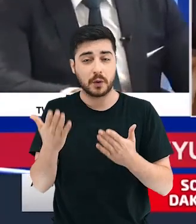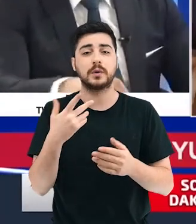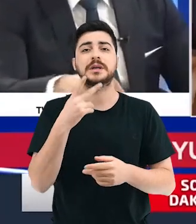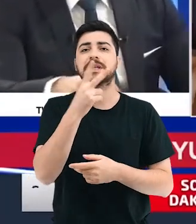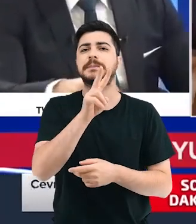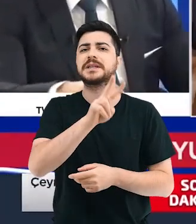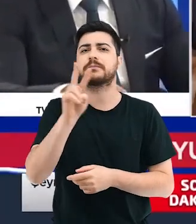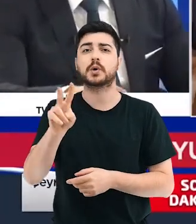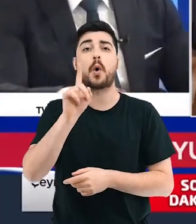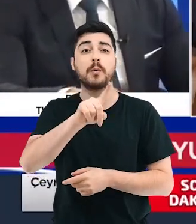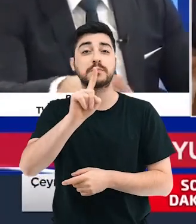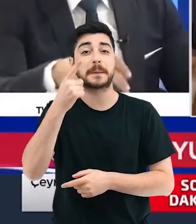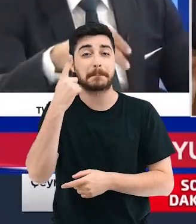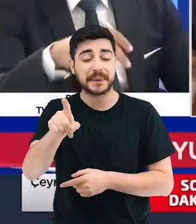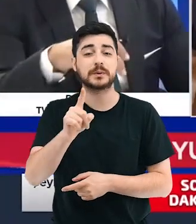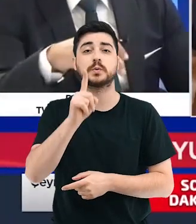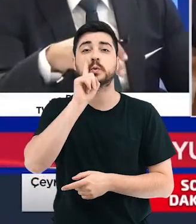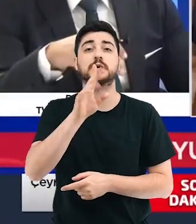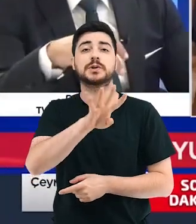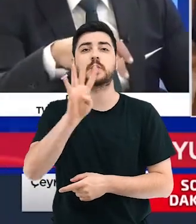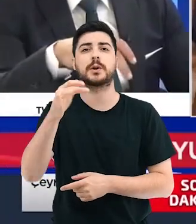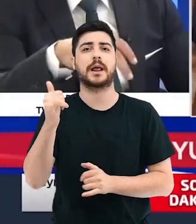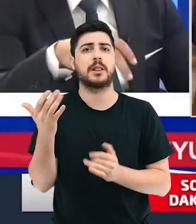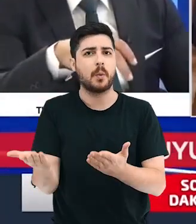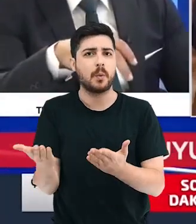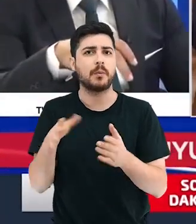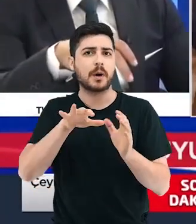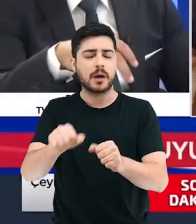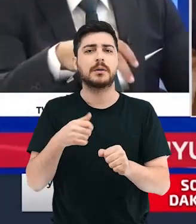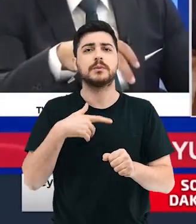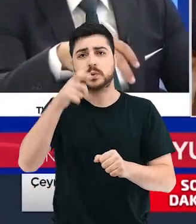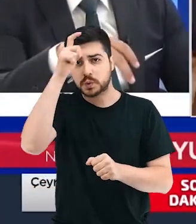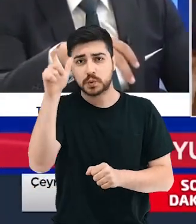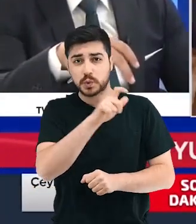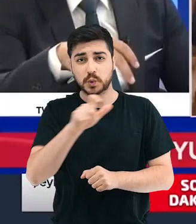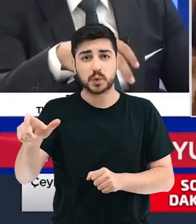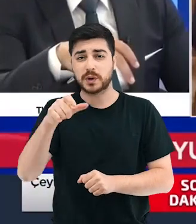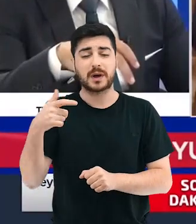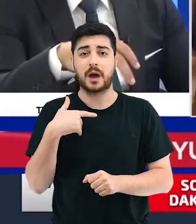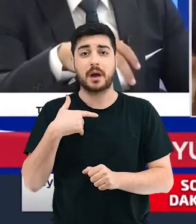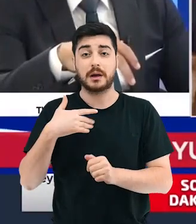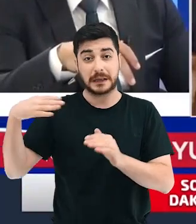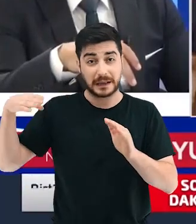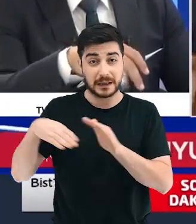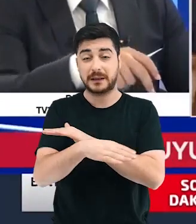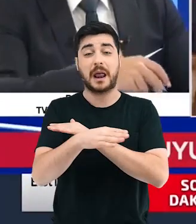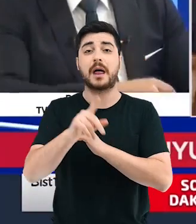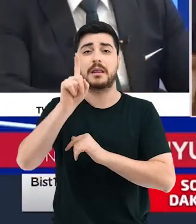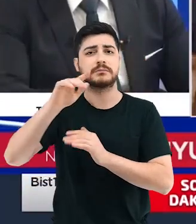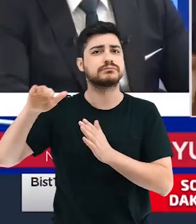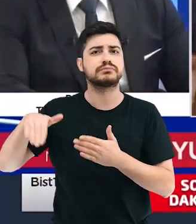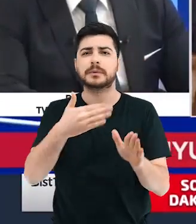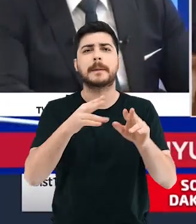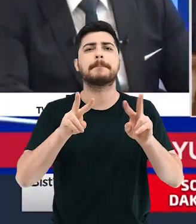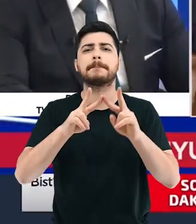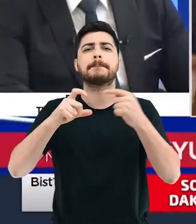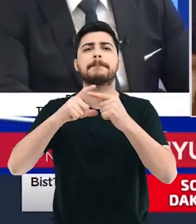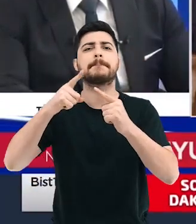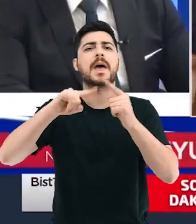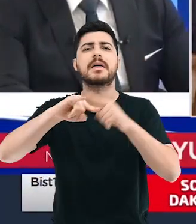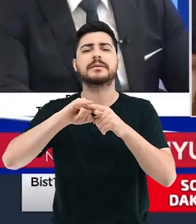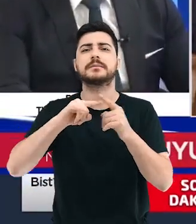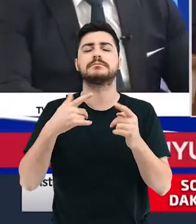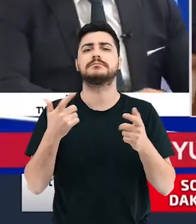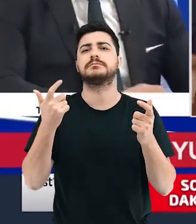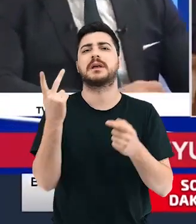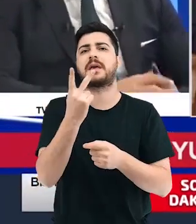5528 kilo. 2022 11144 kilo. Yani Türkiye'ye zerk edilen, Türkiye'ye